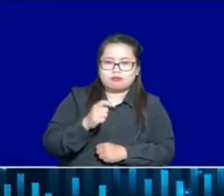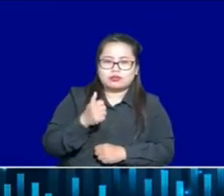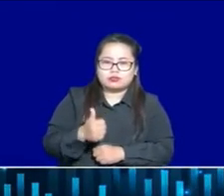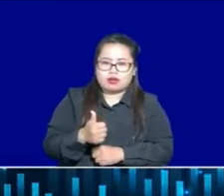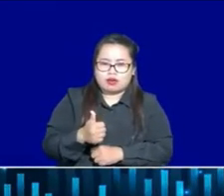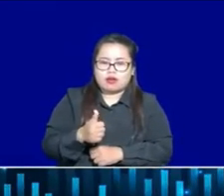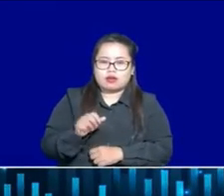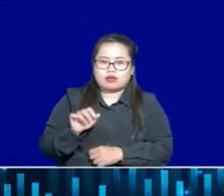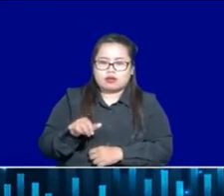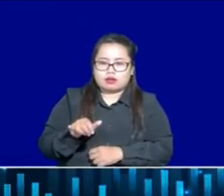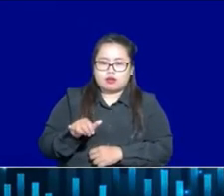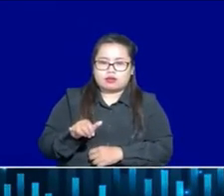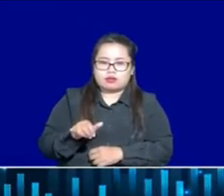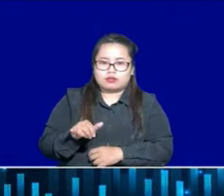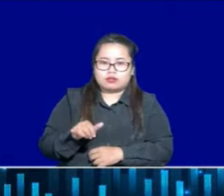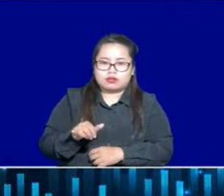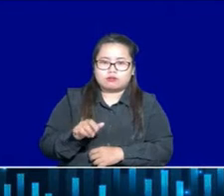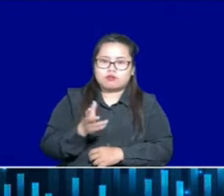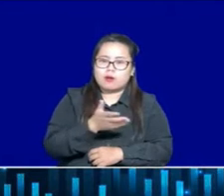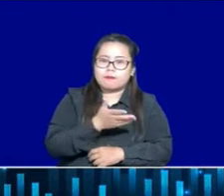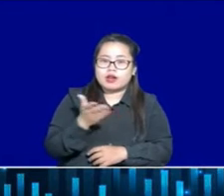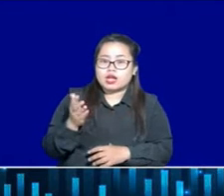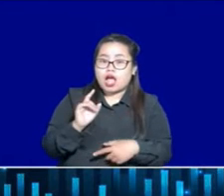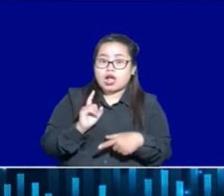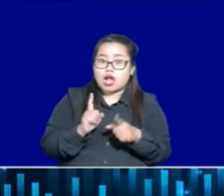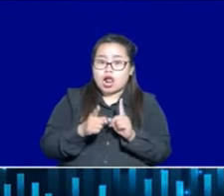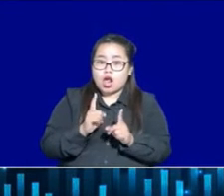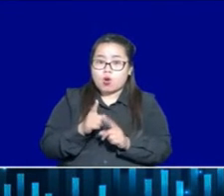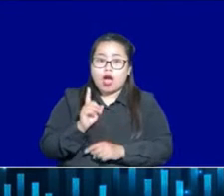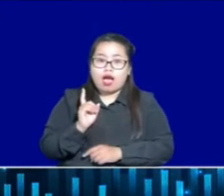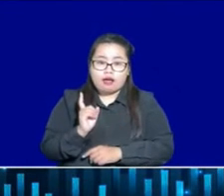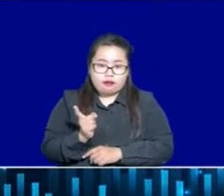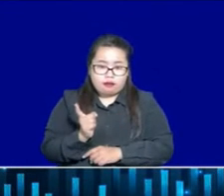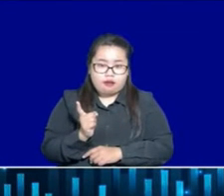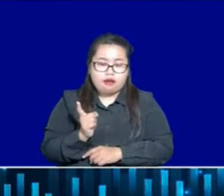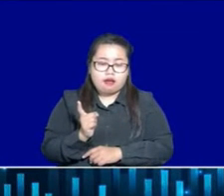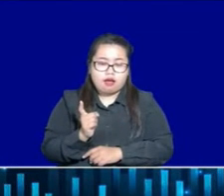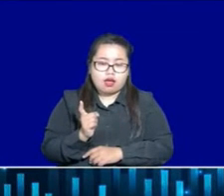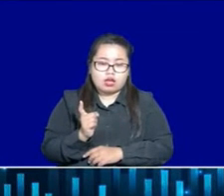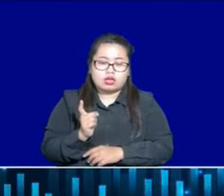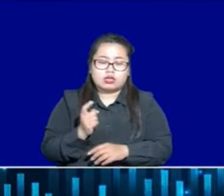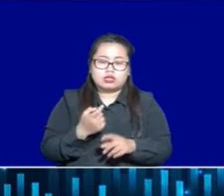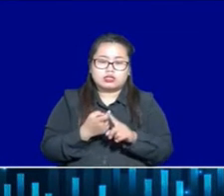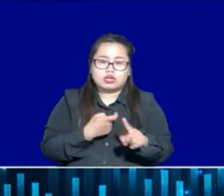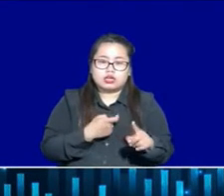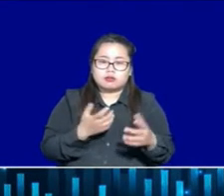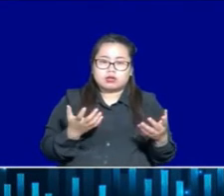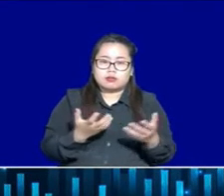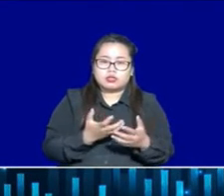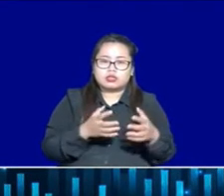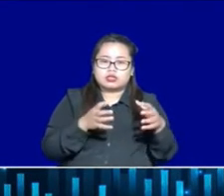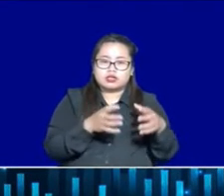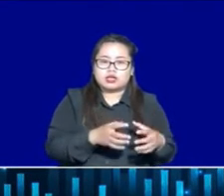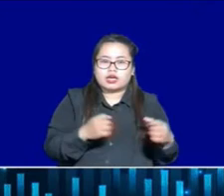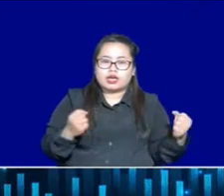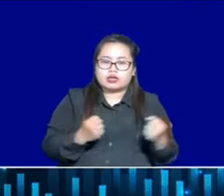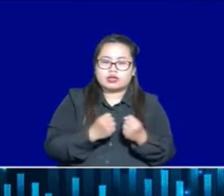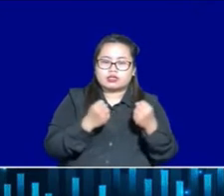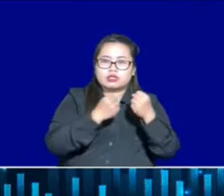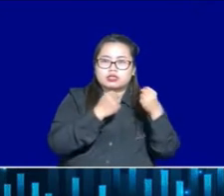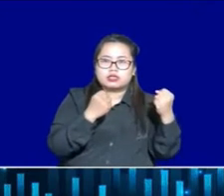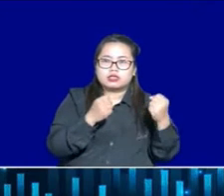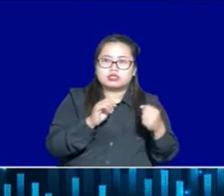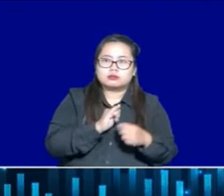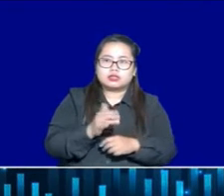Ya, mereka kalau ada dari waste to energy, ini ada dari bottle to